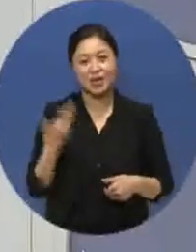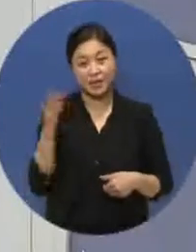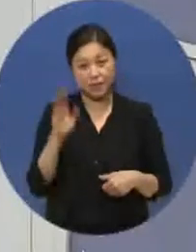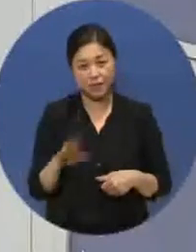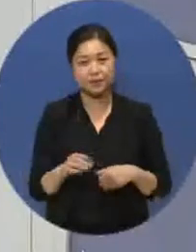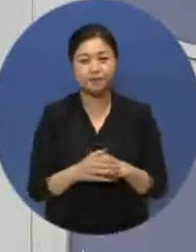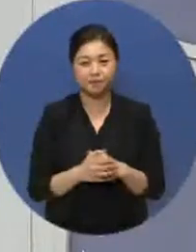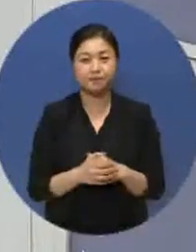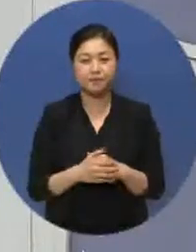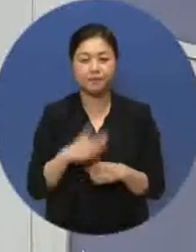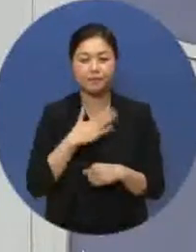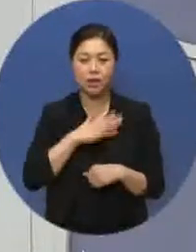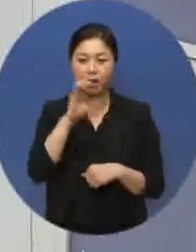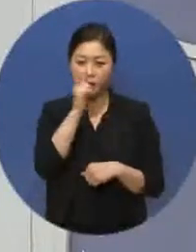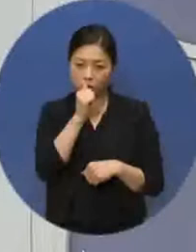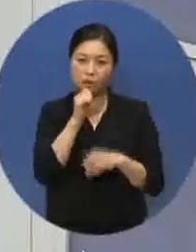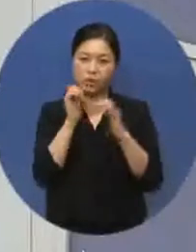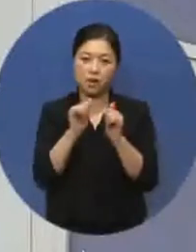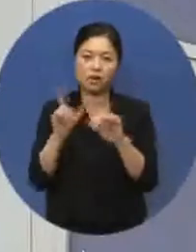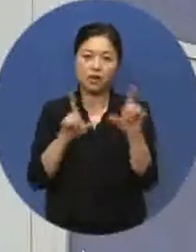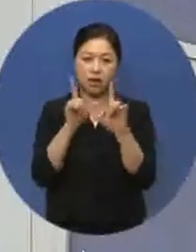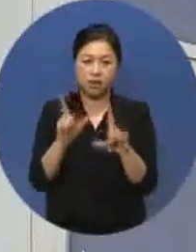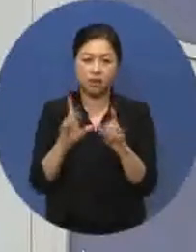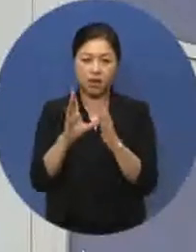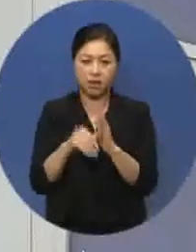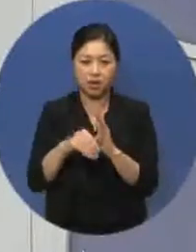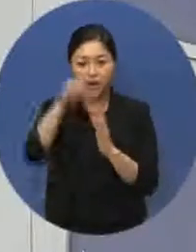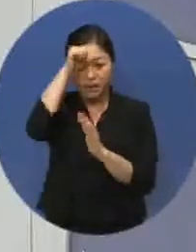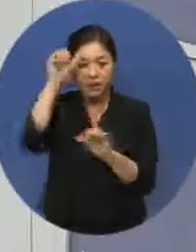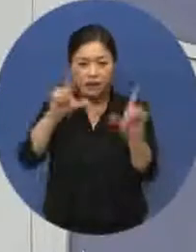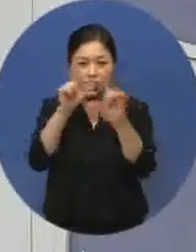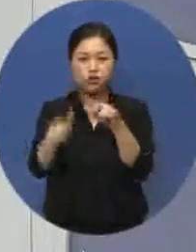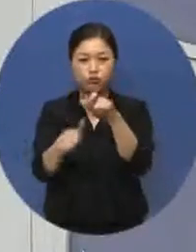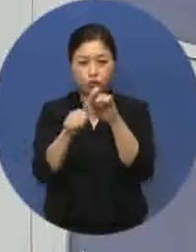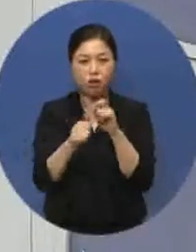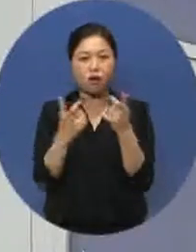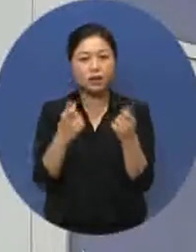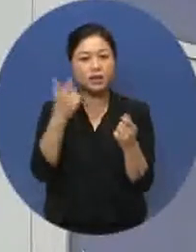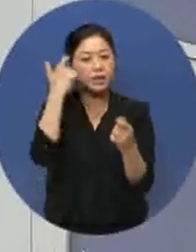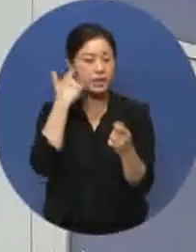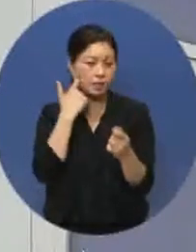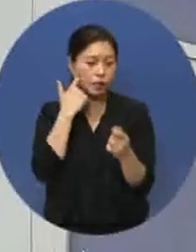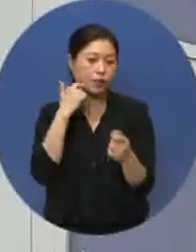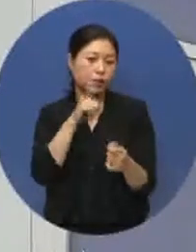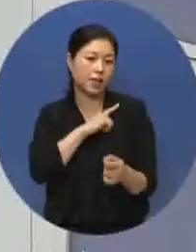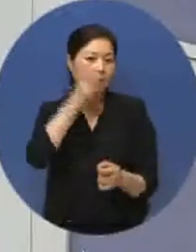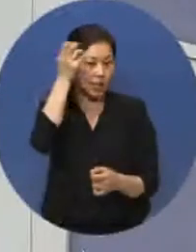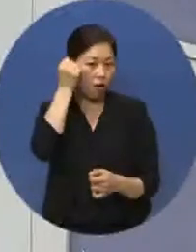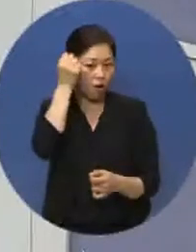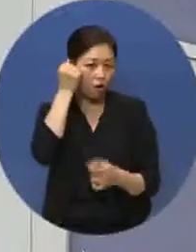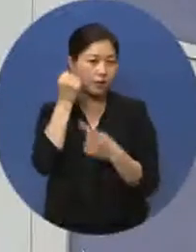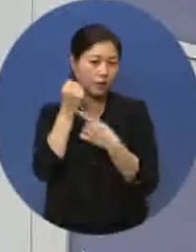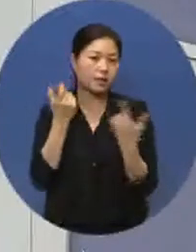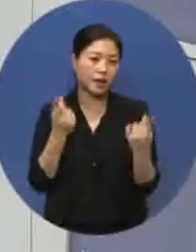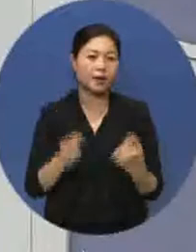두 사건이 제 변호사 생활 중에서는 한 사람의 인생을 구했다라는 것으로 가장 기억에 남는